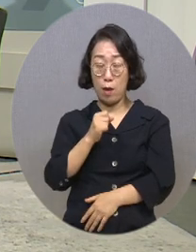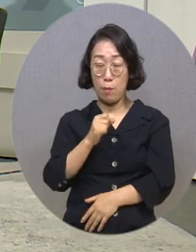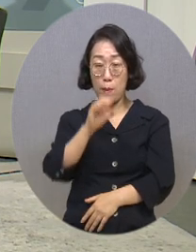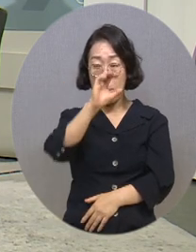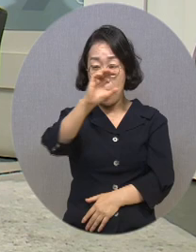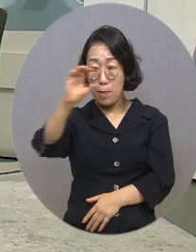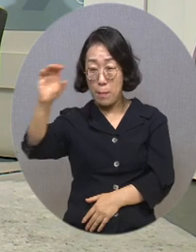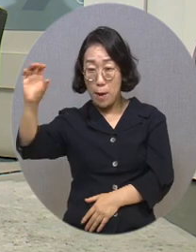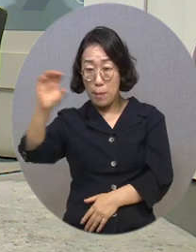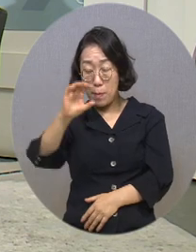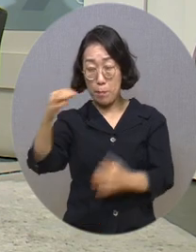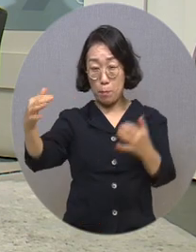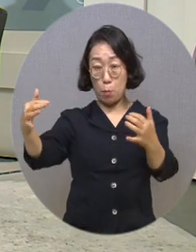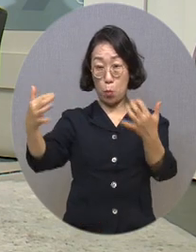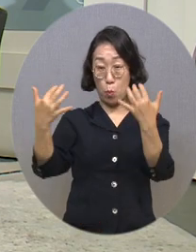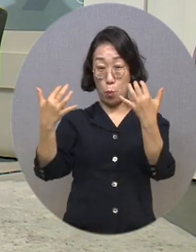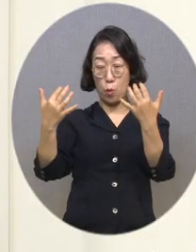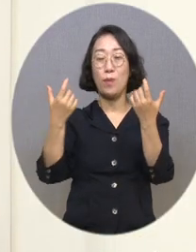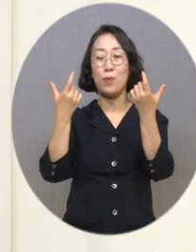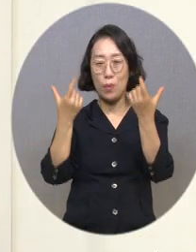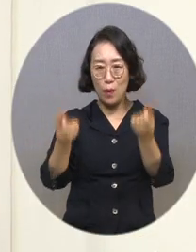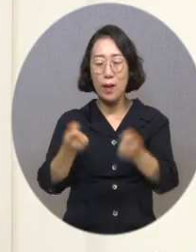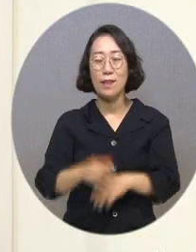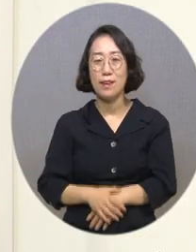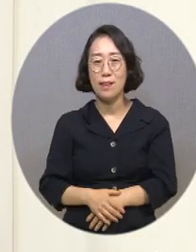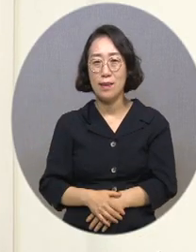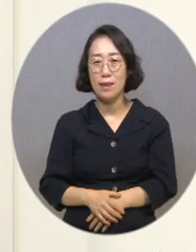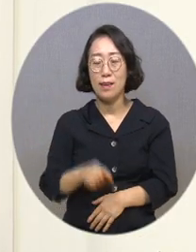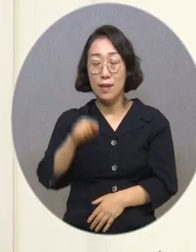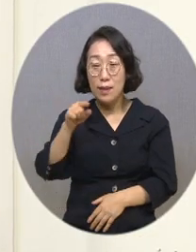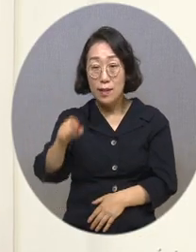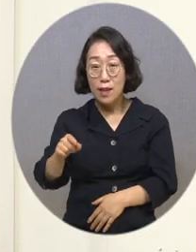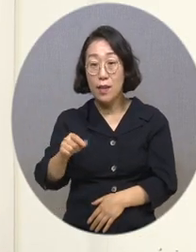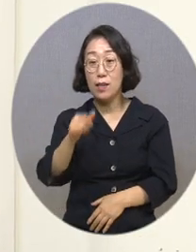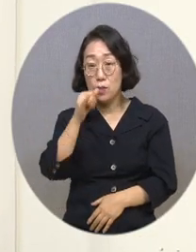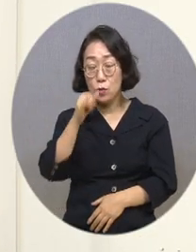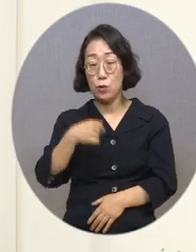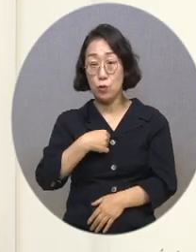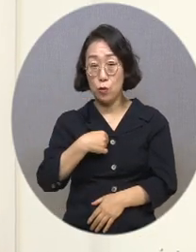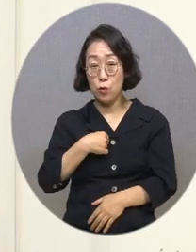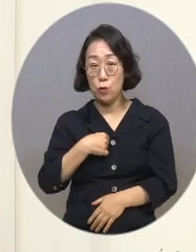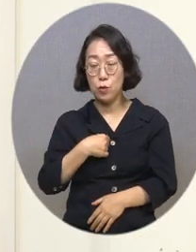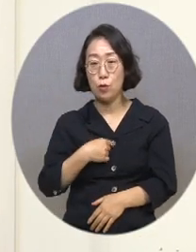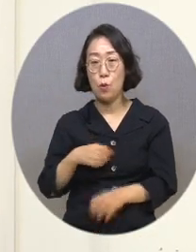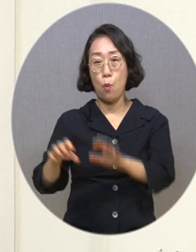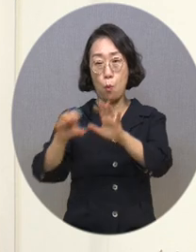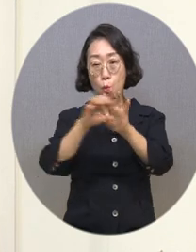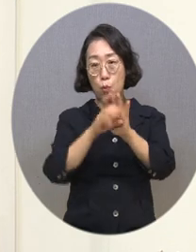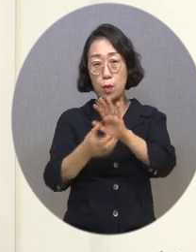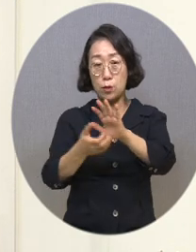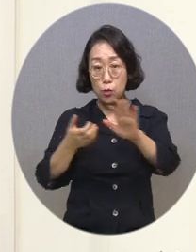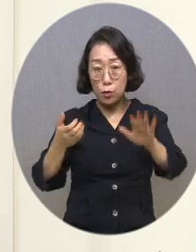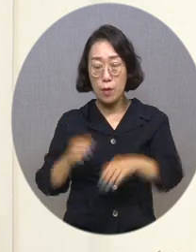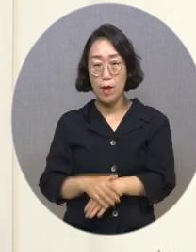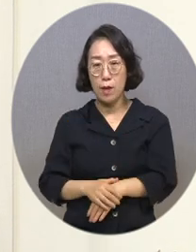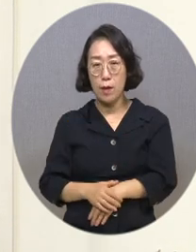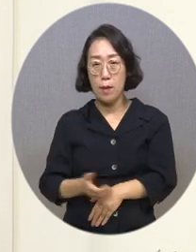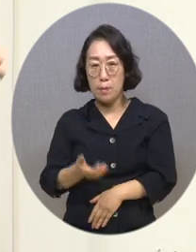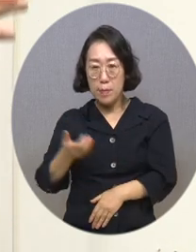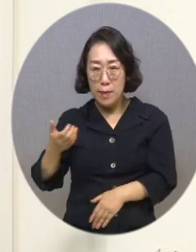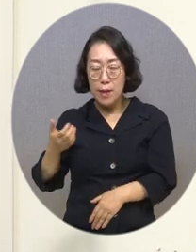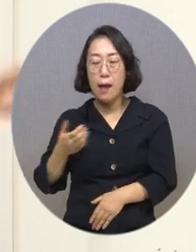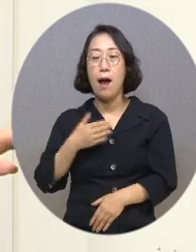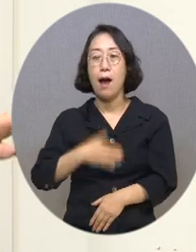그걸 말하는 거 줌. 네네. 그래서 그 플랫폼이 생겨서 저는 사실은 코로나 이전에 그 플랫폼 좀 일찍 알았어요.